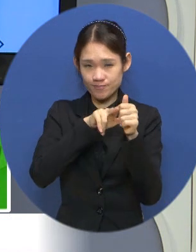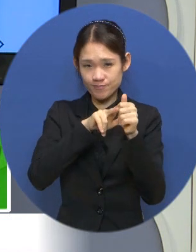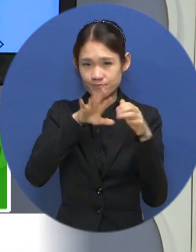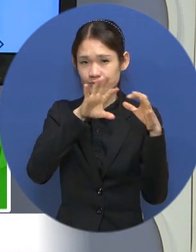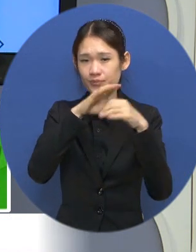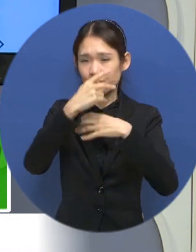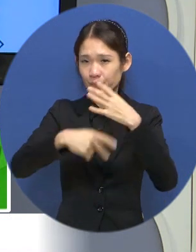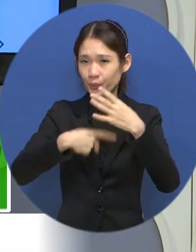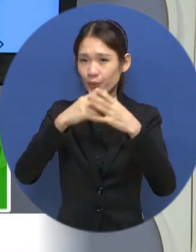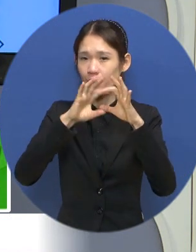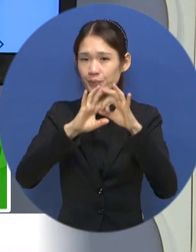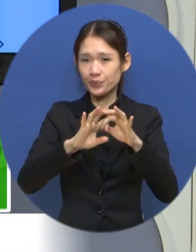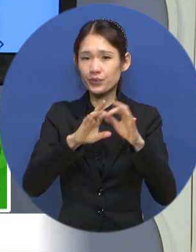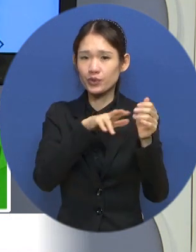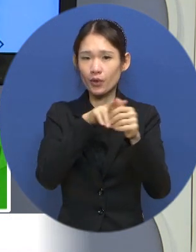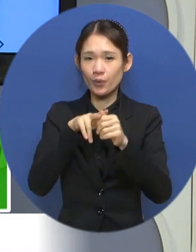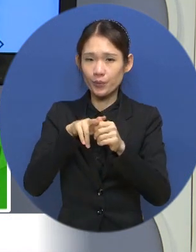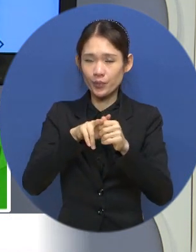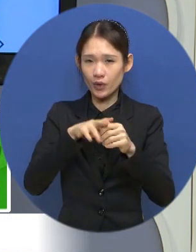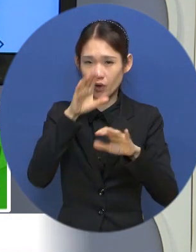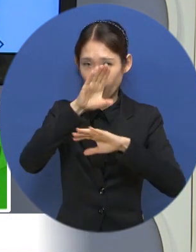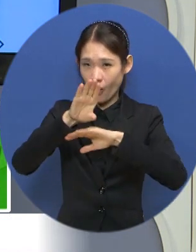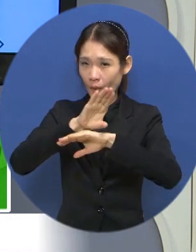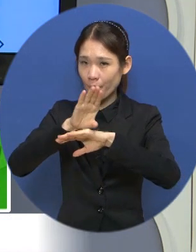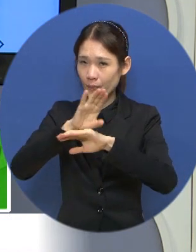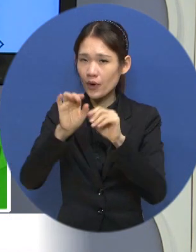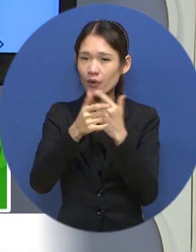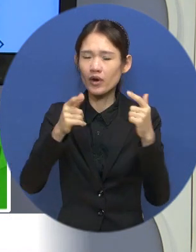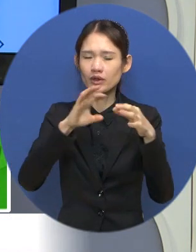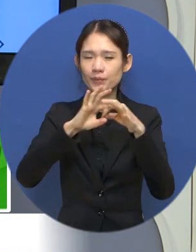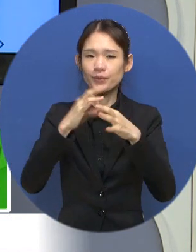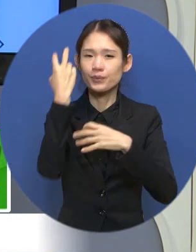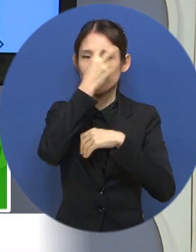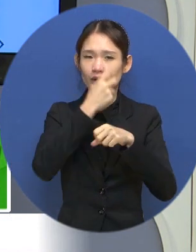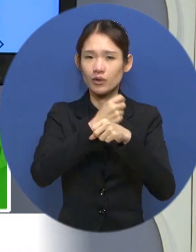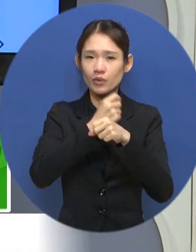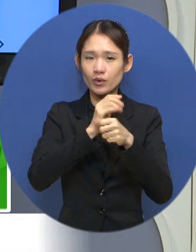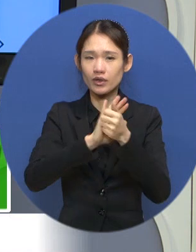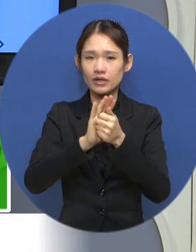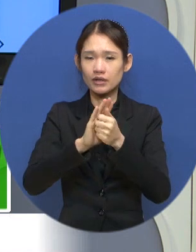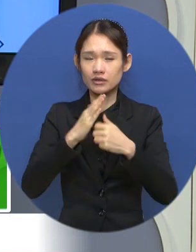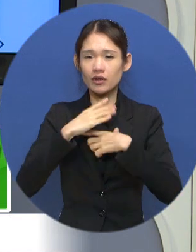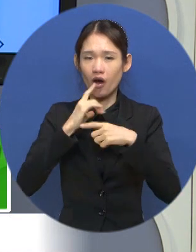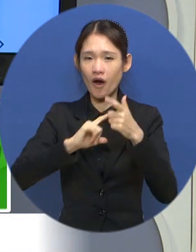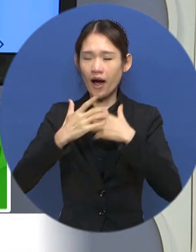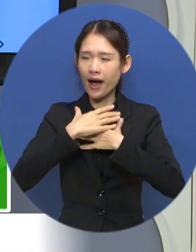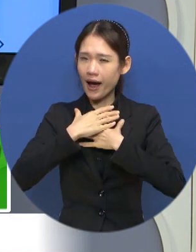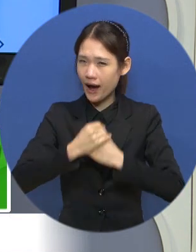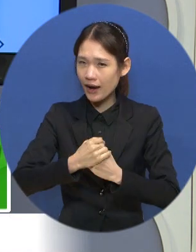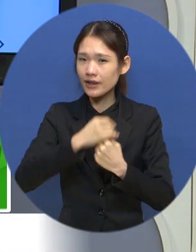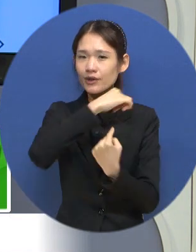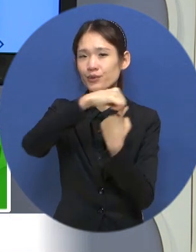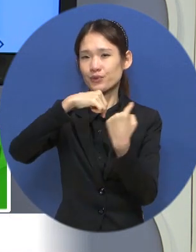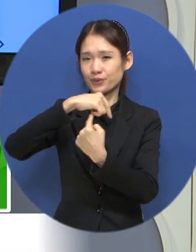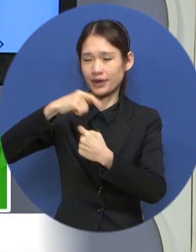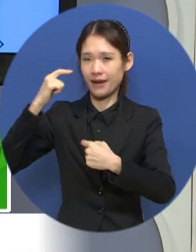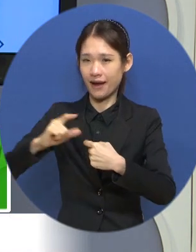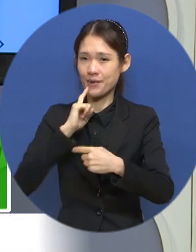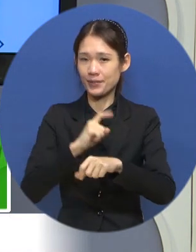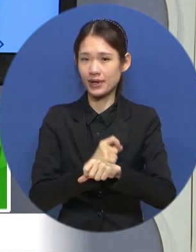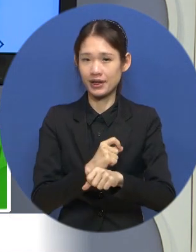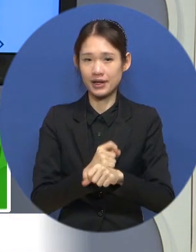정보가 전산으로 관리함으로써 활동지원 서비스 제공에 안정적 운영을 강화하도록 했습니다